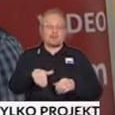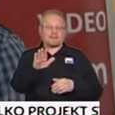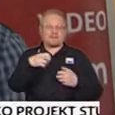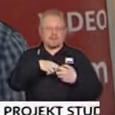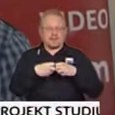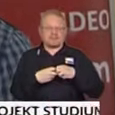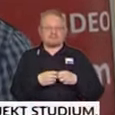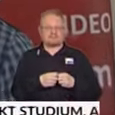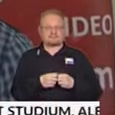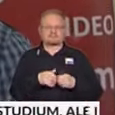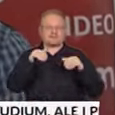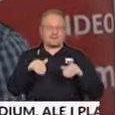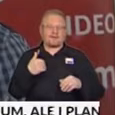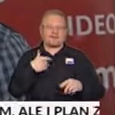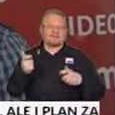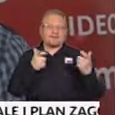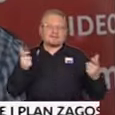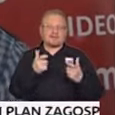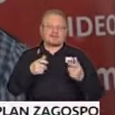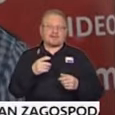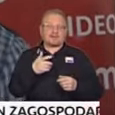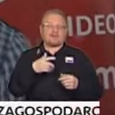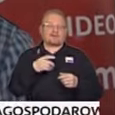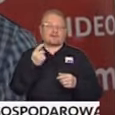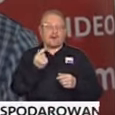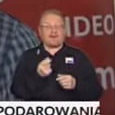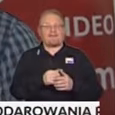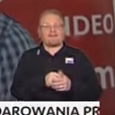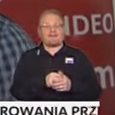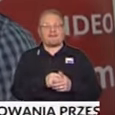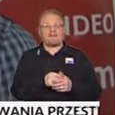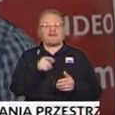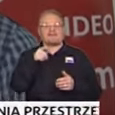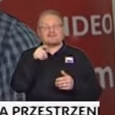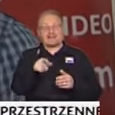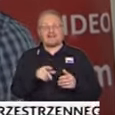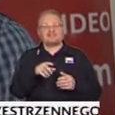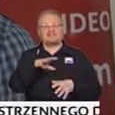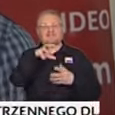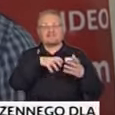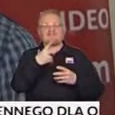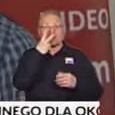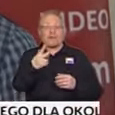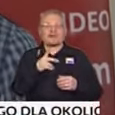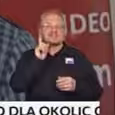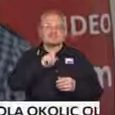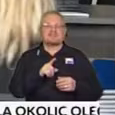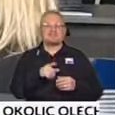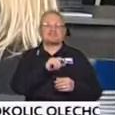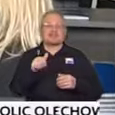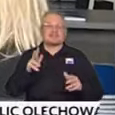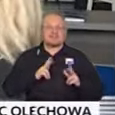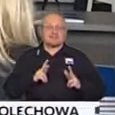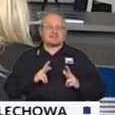problemy. Może być trochę niebezpieczne wpuszczenie niedoświadczonego pracownika. No, w takim świecie wirtualnej rzeczywistości po prostu użytkownik jest